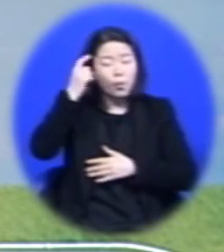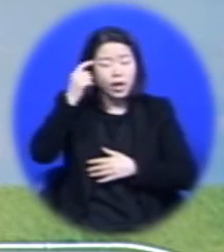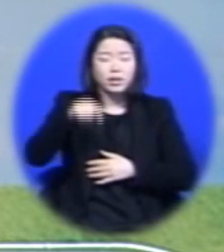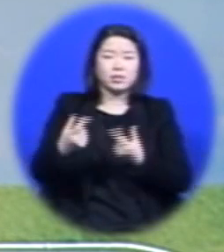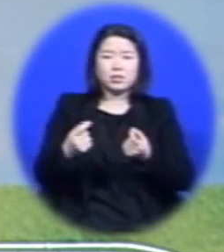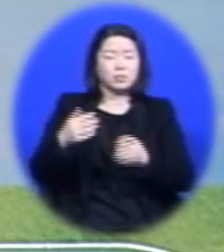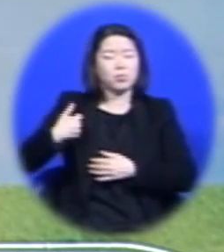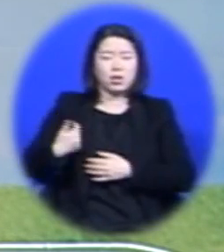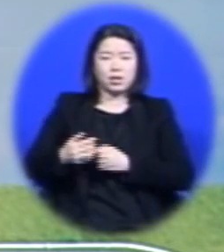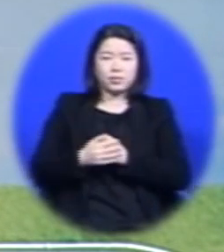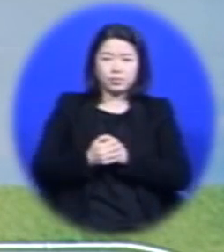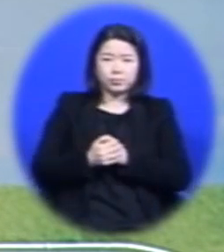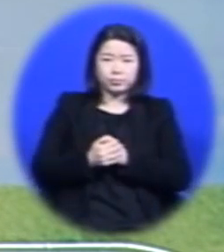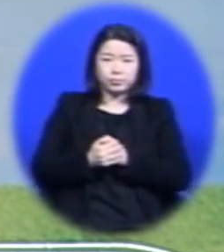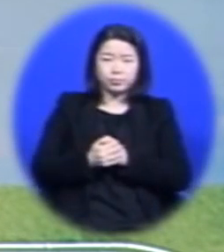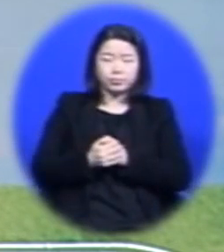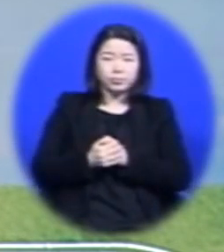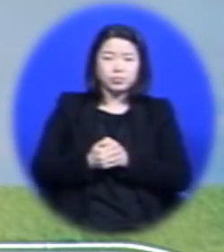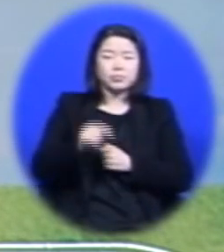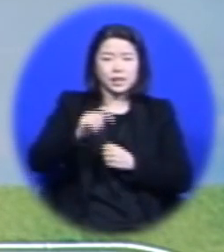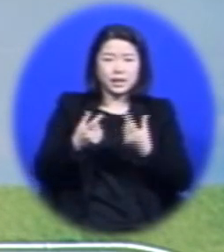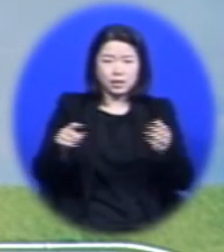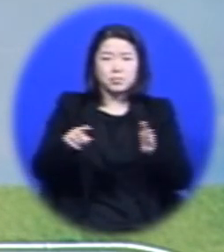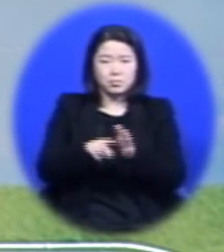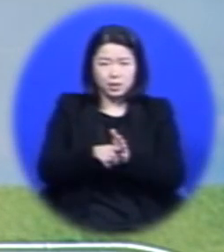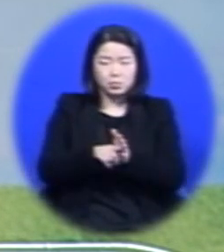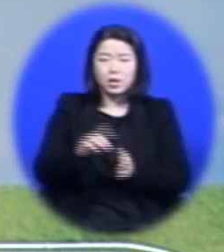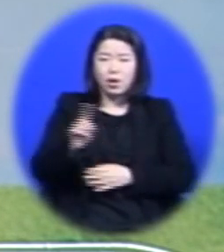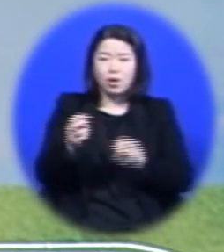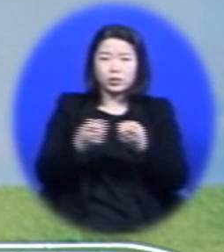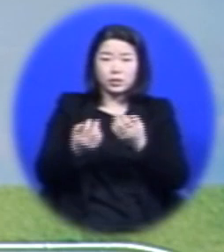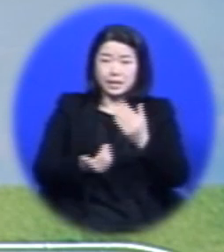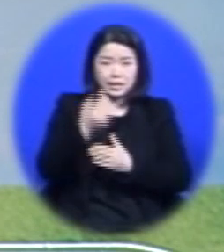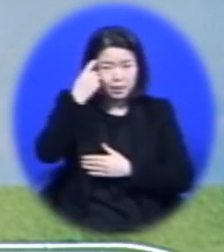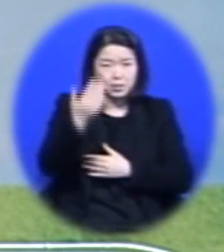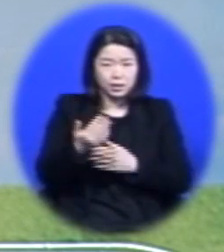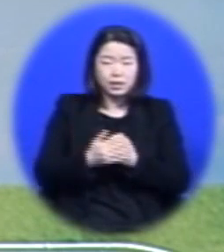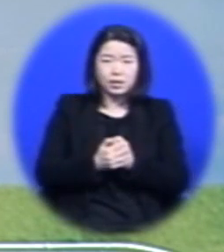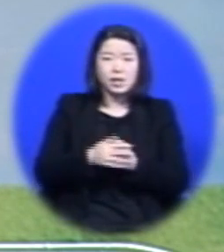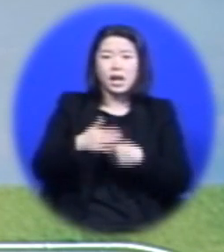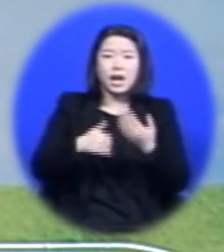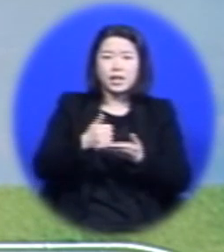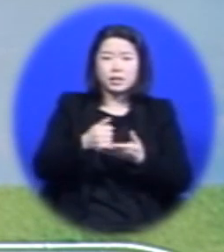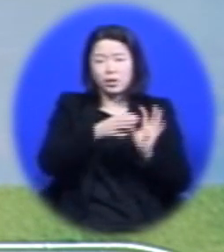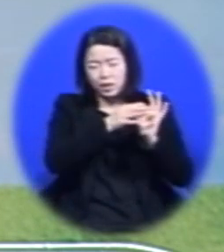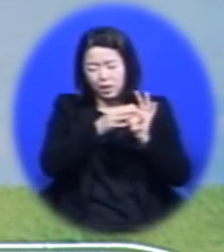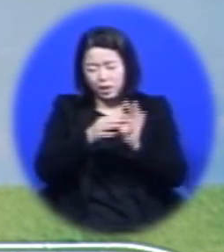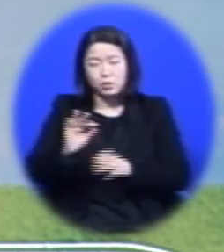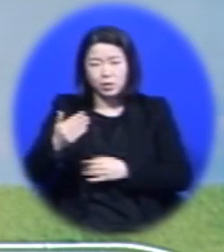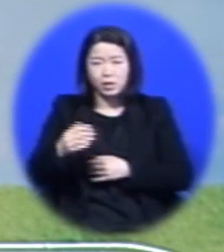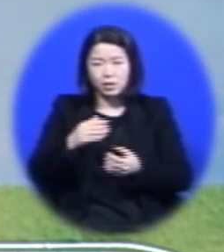몰라도 이런 믿음이 어떻게 생기죠 하나님 가 계속되는